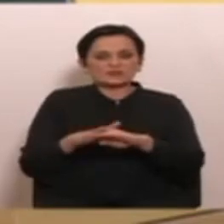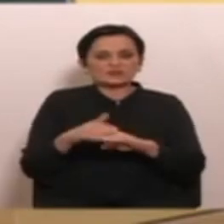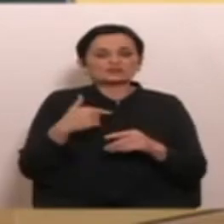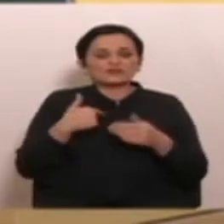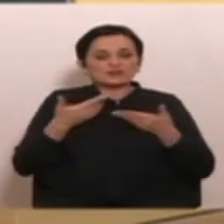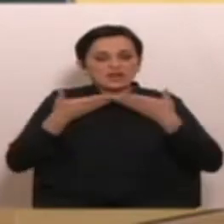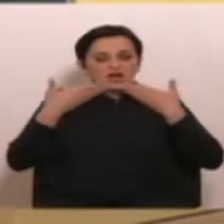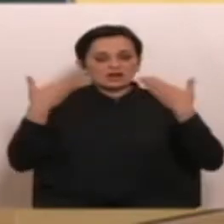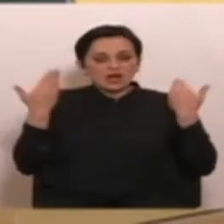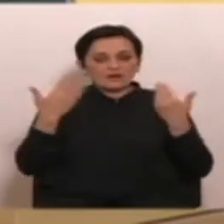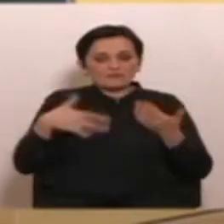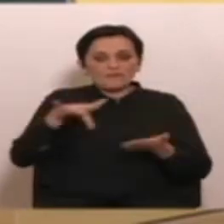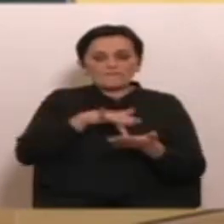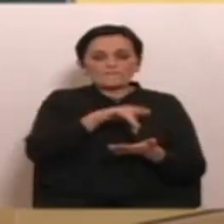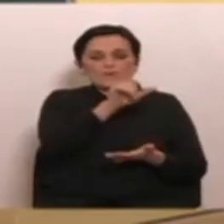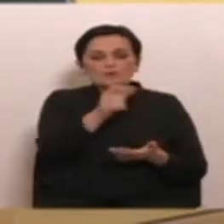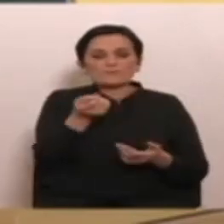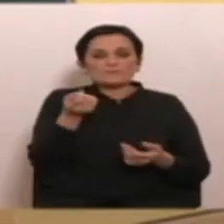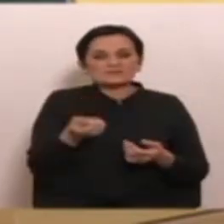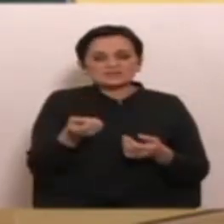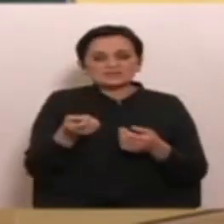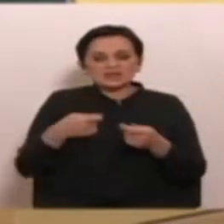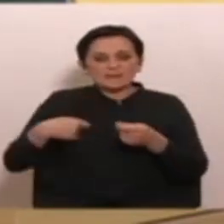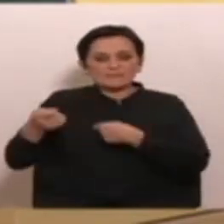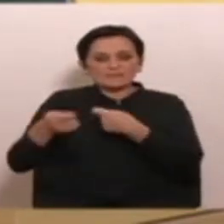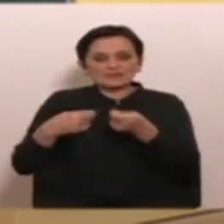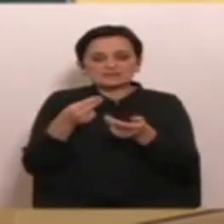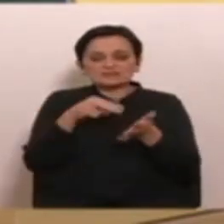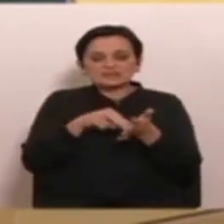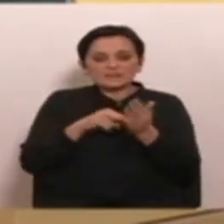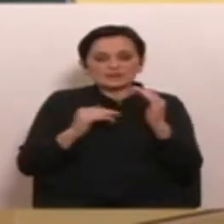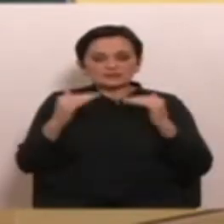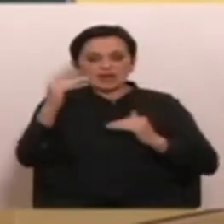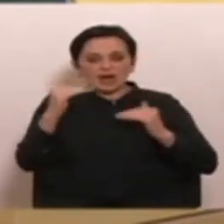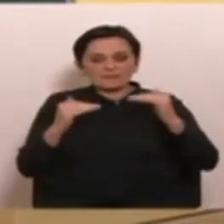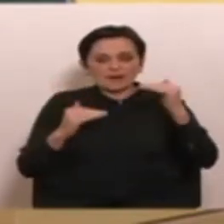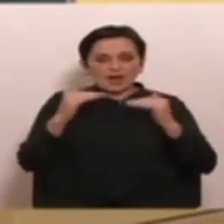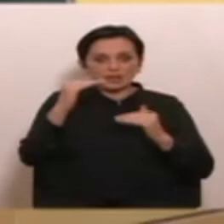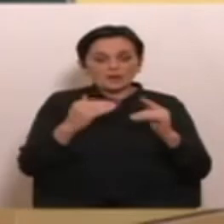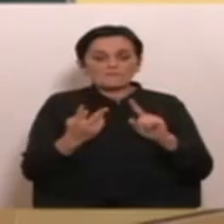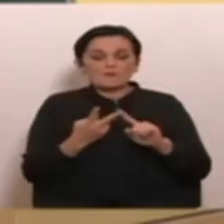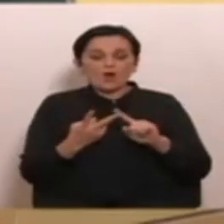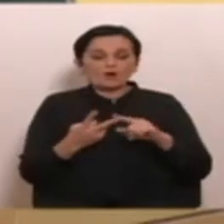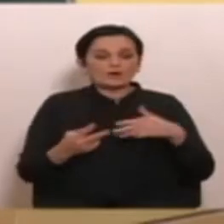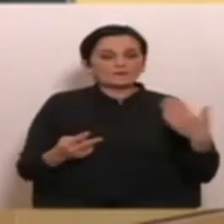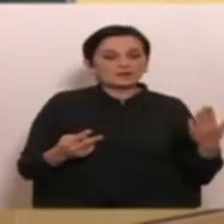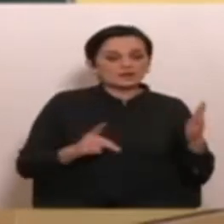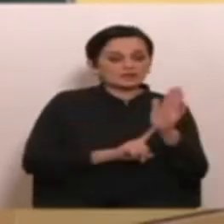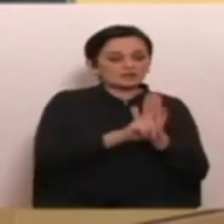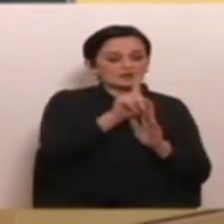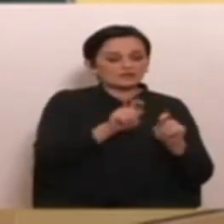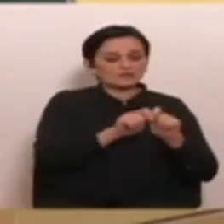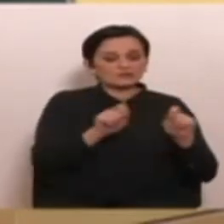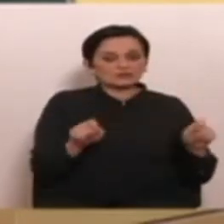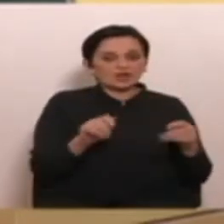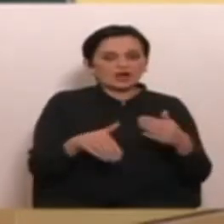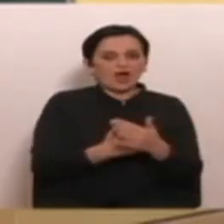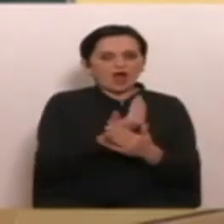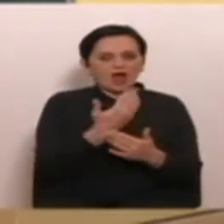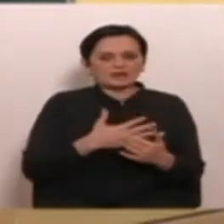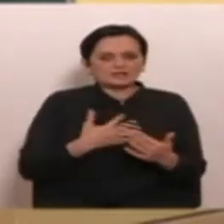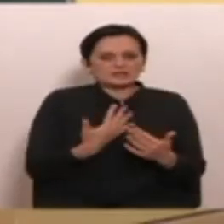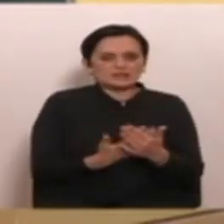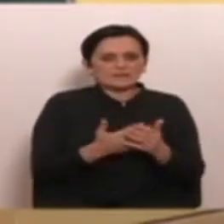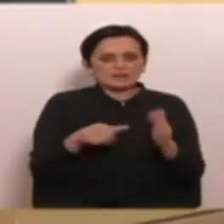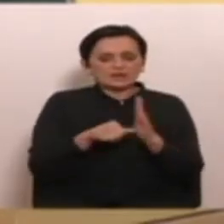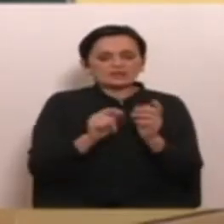გაგვიმარტივდა მოსახლეობისთვის და მცირე ბიზნესისთვის ტარიფების დაბალანსება. ხოლო მეორე მხრივ შეიქმნა ახალი სტიმულები ისეთი